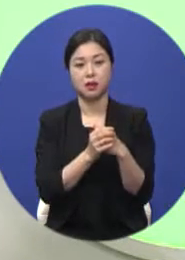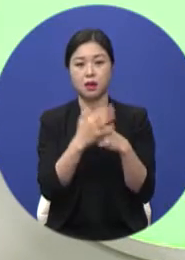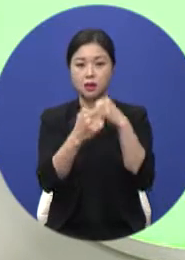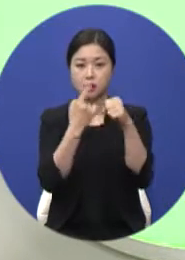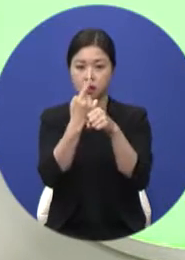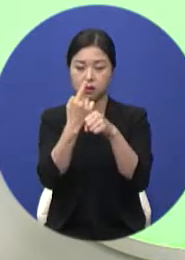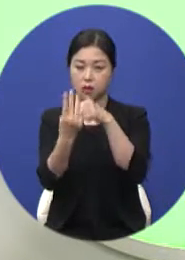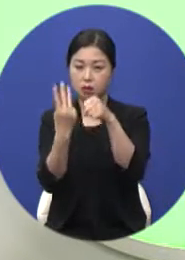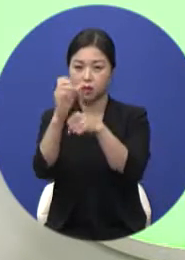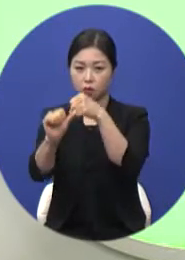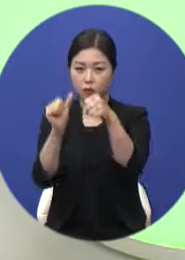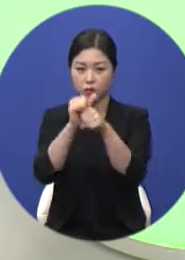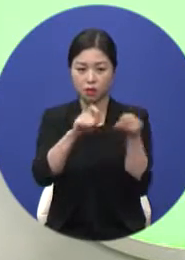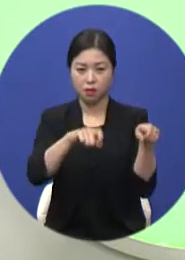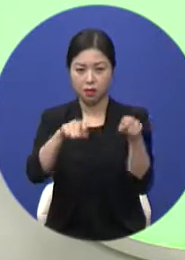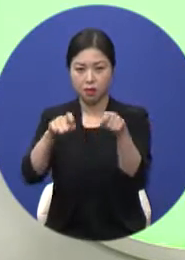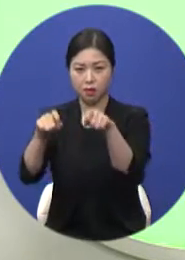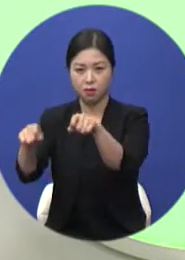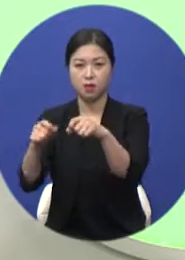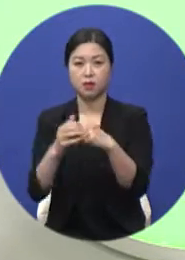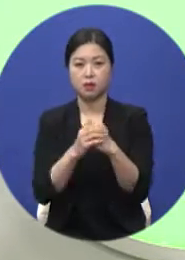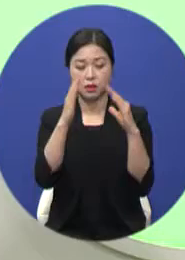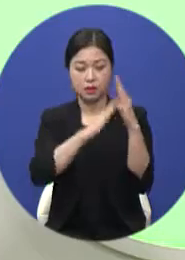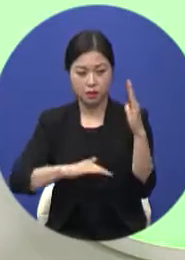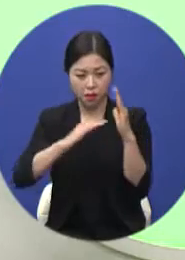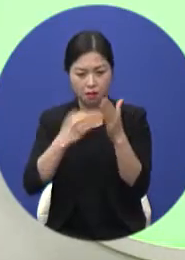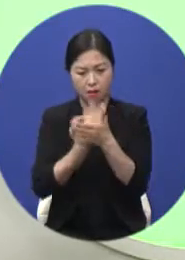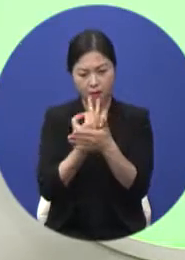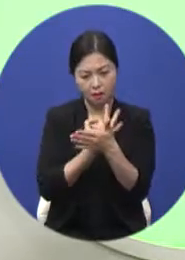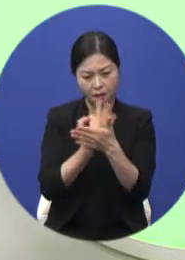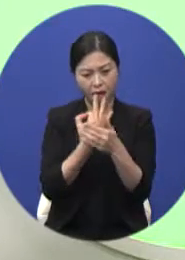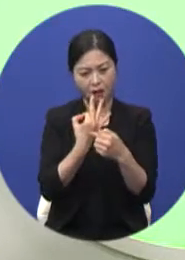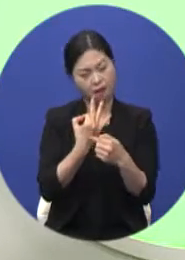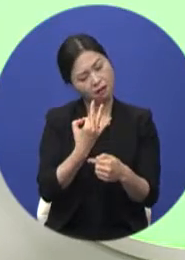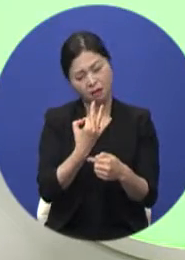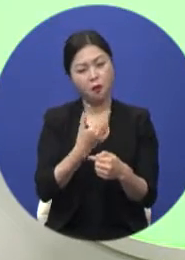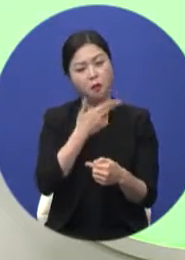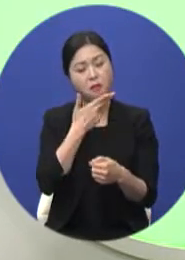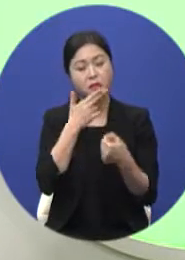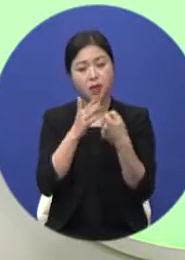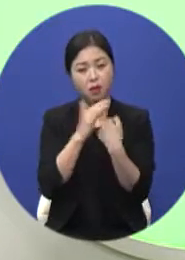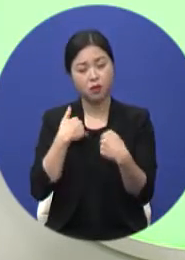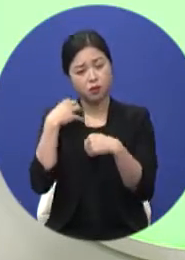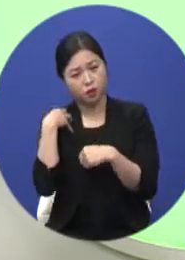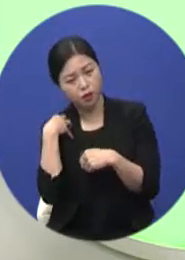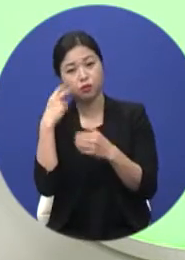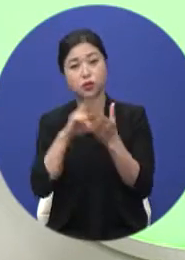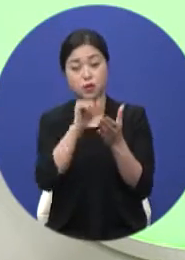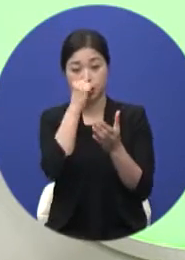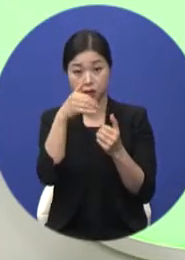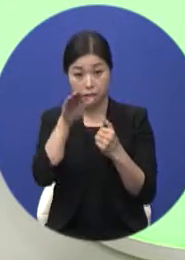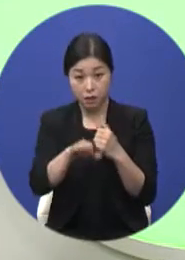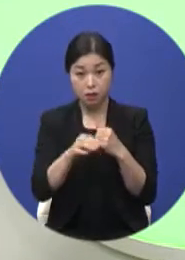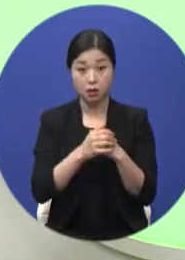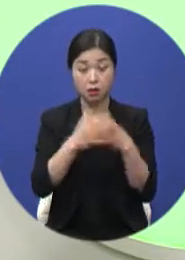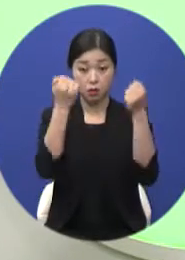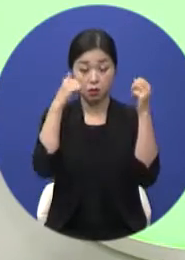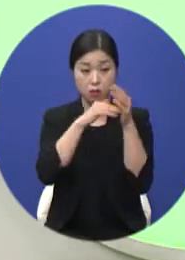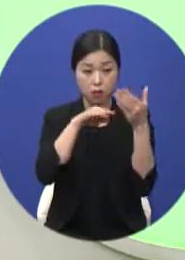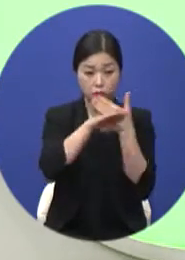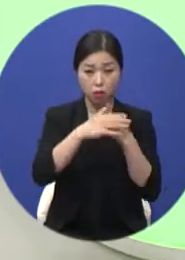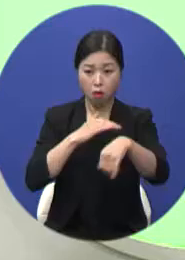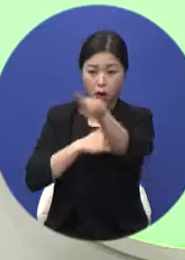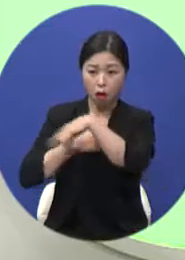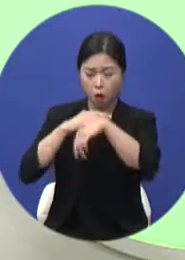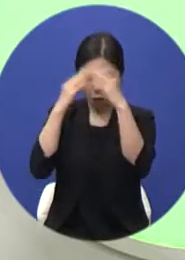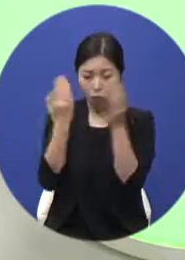5년 길어지면서 가게에 경제적으로 부담이 되면 그게 참 문제가 되는 거지만 처음부터 다른 애들은 다 취업하는데